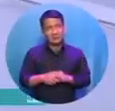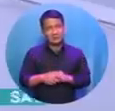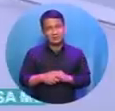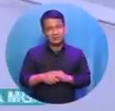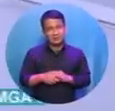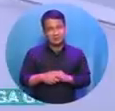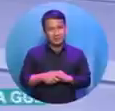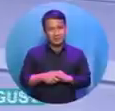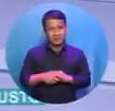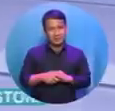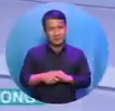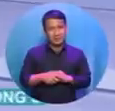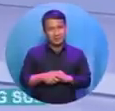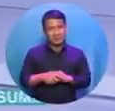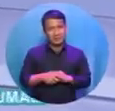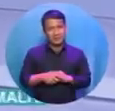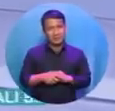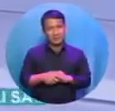ma'am. Nakikiramay po kami.